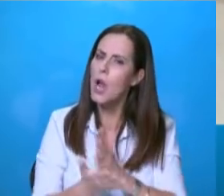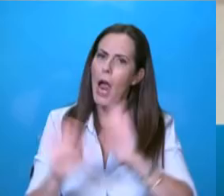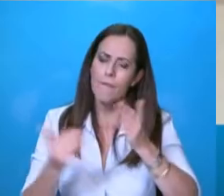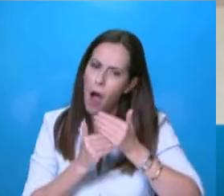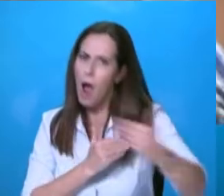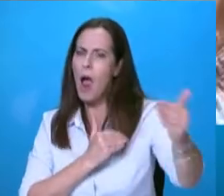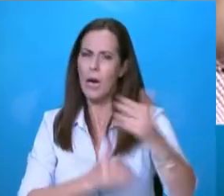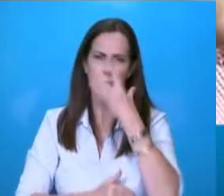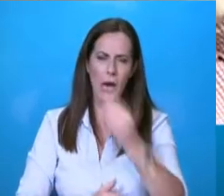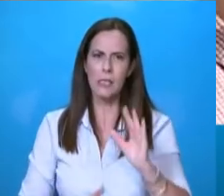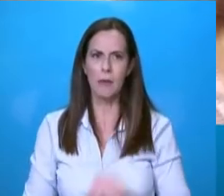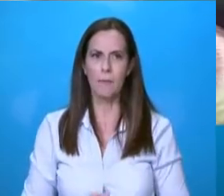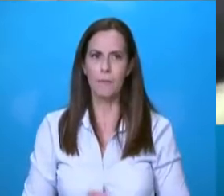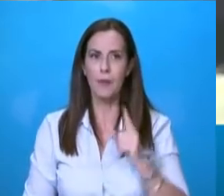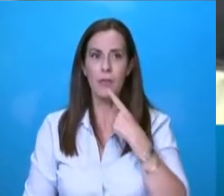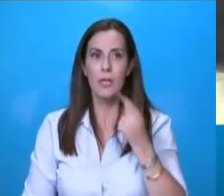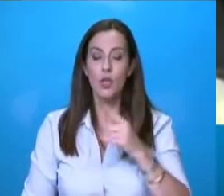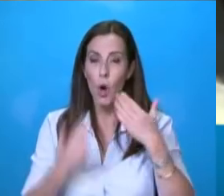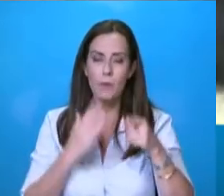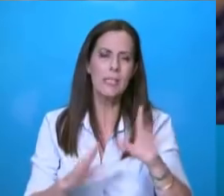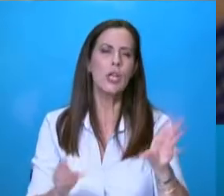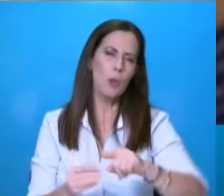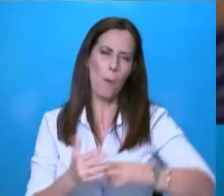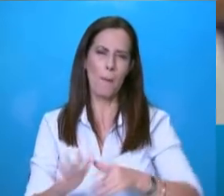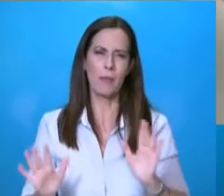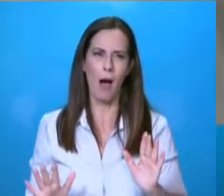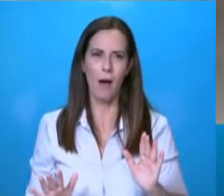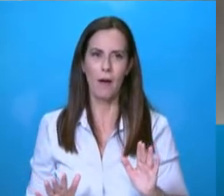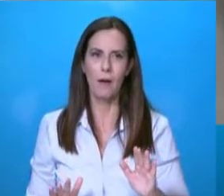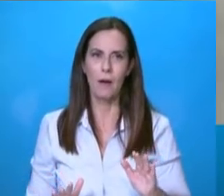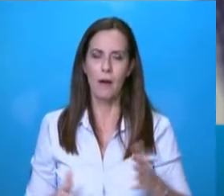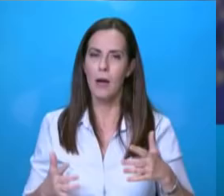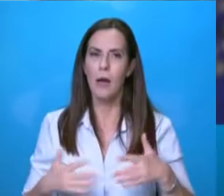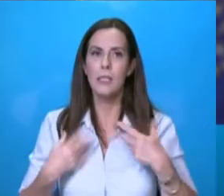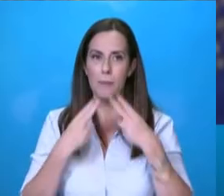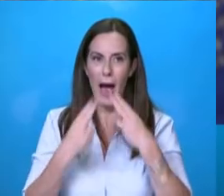את החזירים. אני חייב להגיד שכל הישיבה הזאת היא מגמתית. אני אשמח לענות לך.